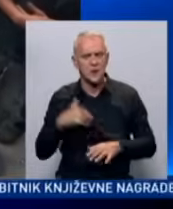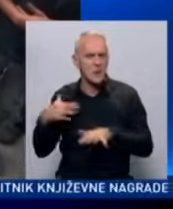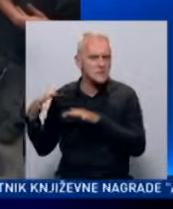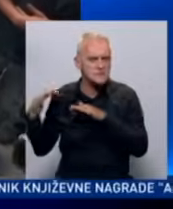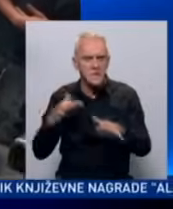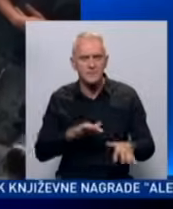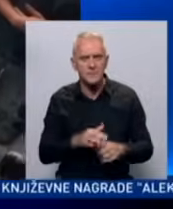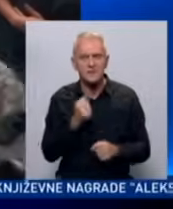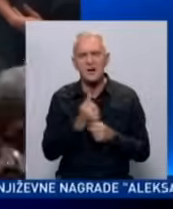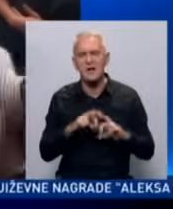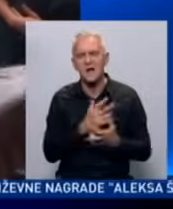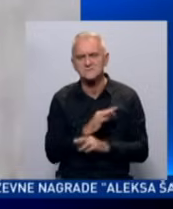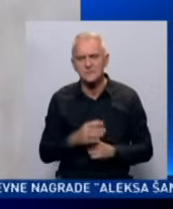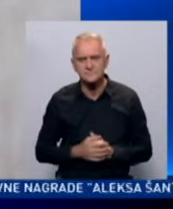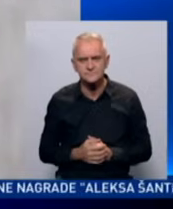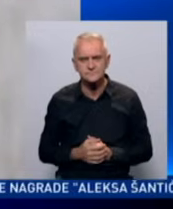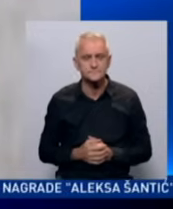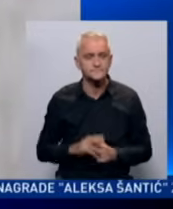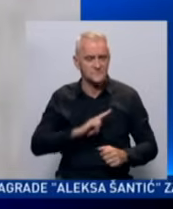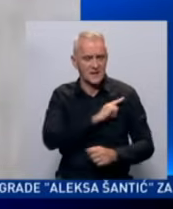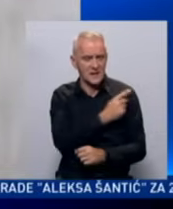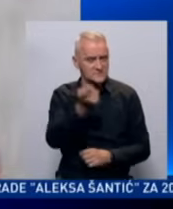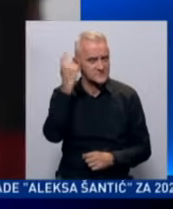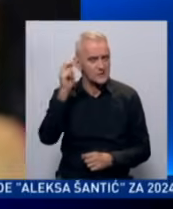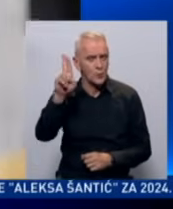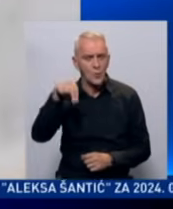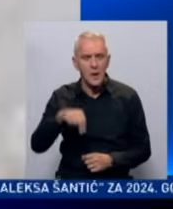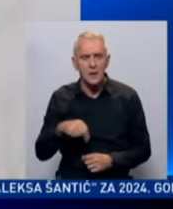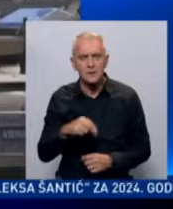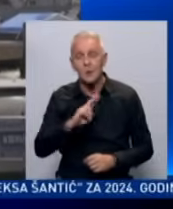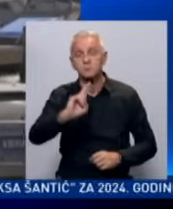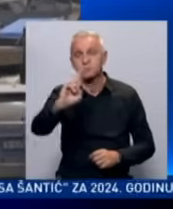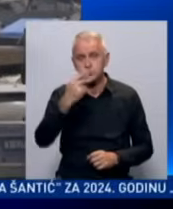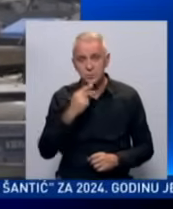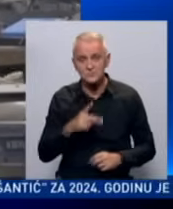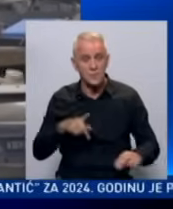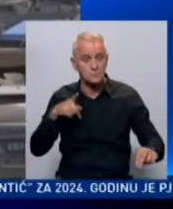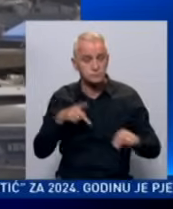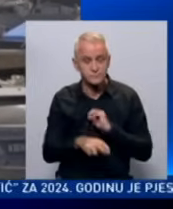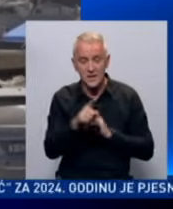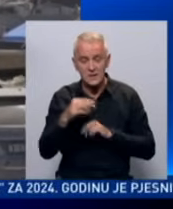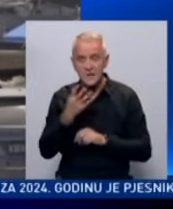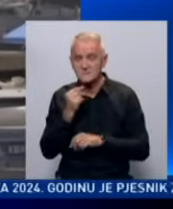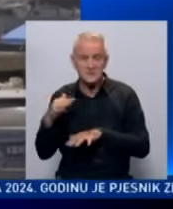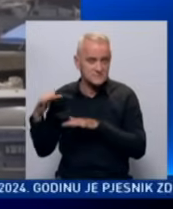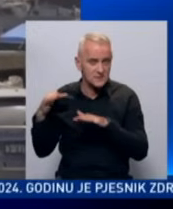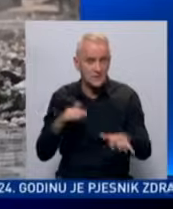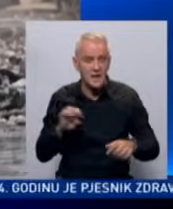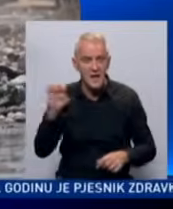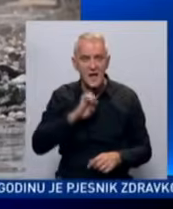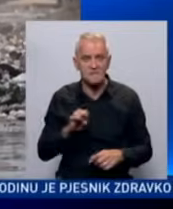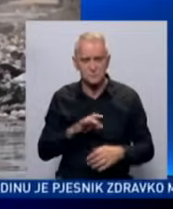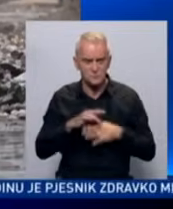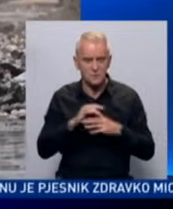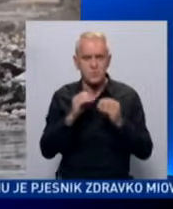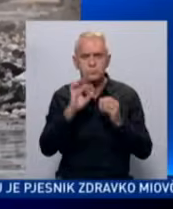napad na okupiranu zapadnu obalu. Generalni sekretar UN-a Antonio Guterres pozvao je na trenutni prekid izraelskih napada. Evropski šef diplomatije